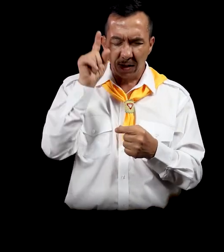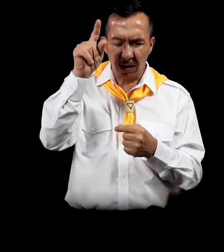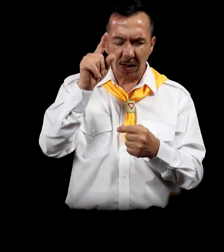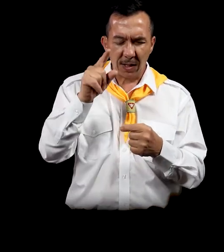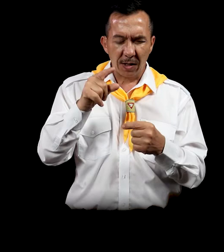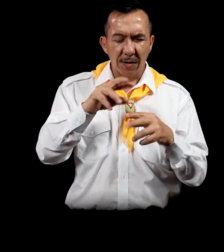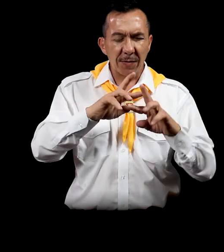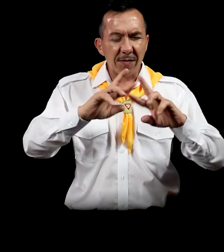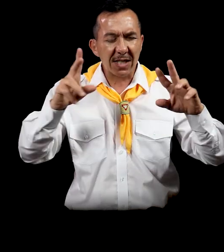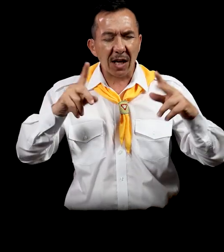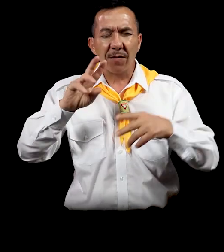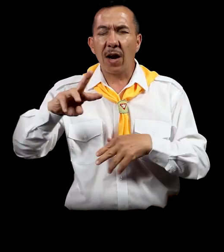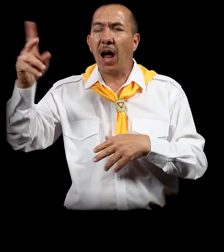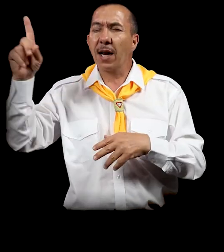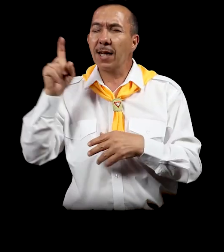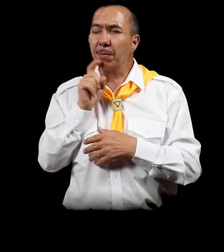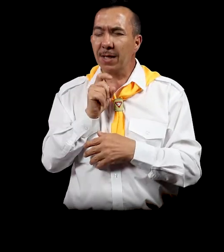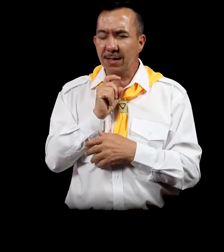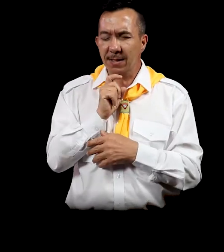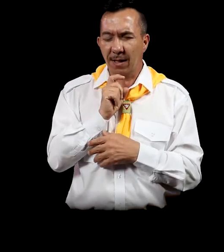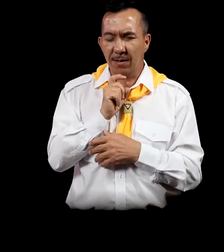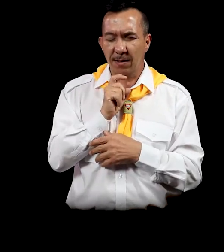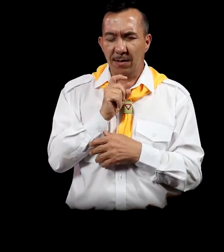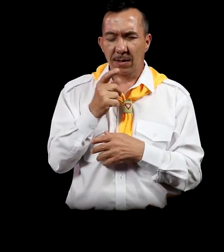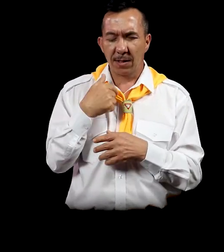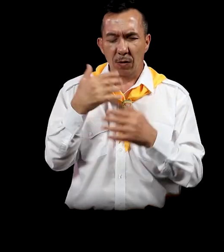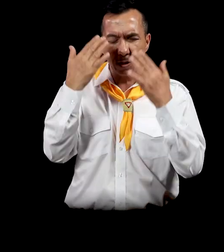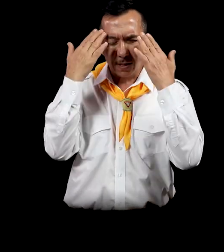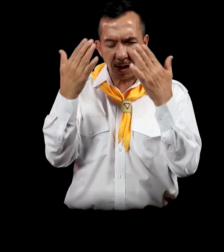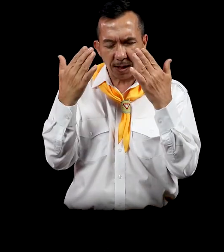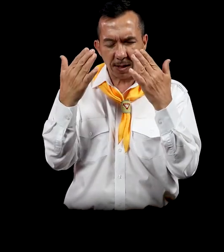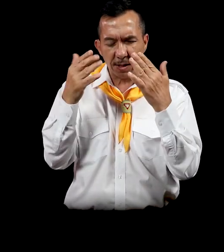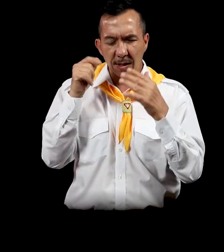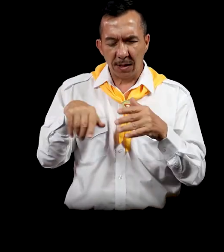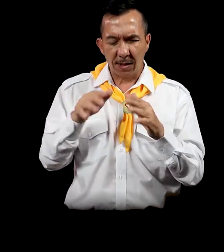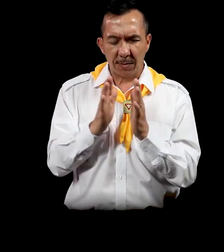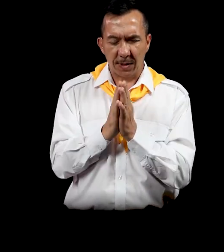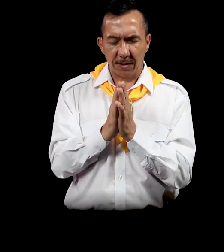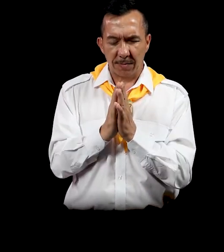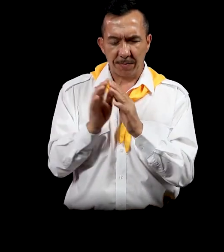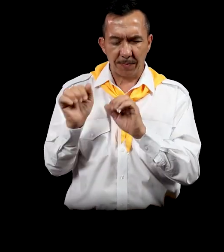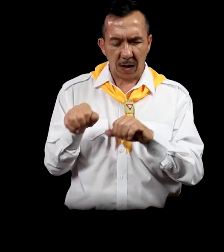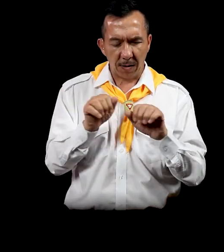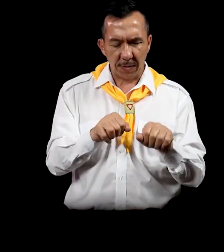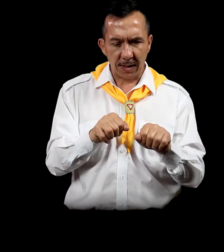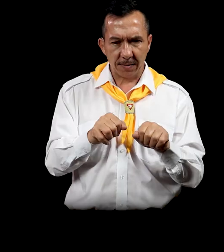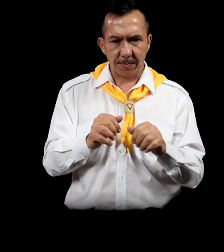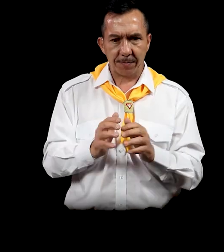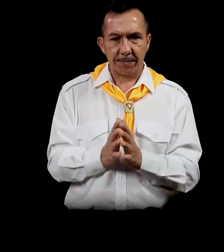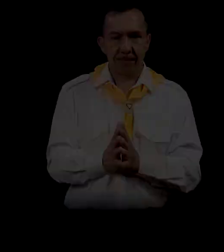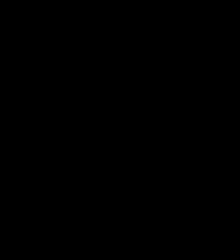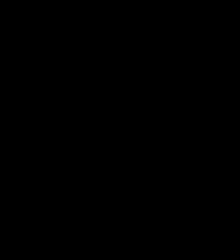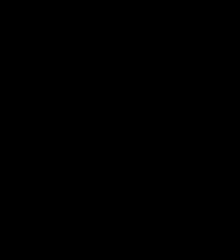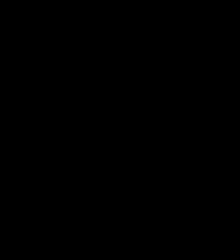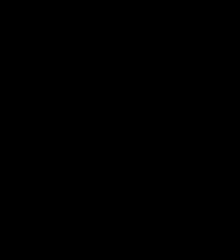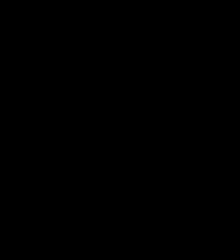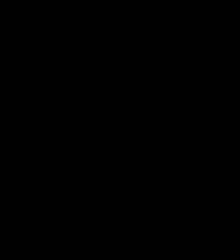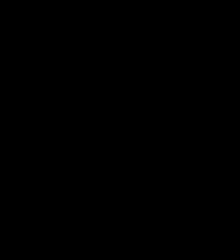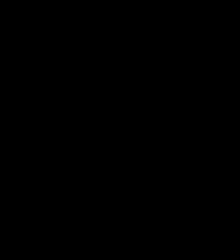kom en 'n radikale verskil vir u sal maak. En ons dankie in Yeshua se naam. Amen.